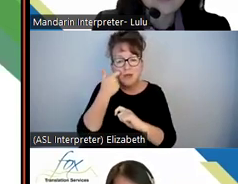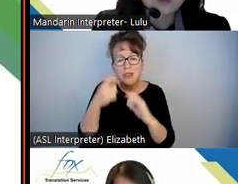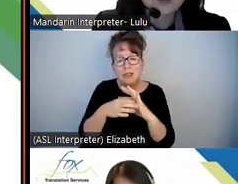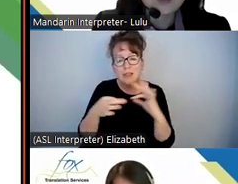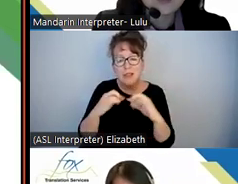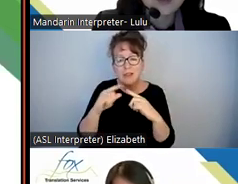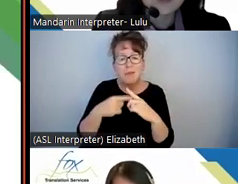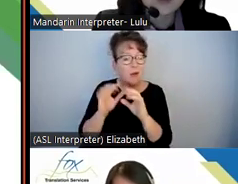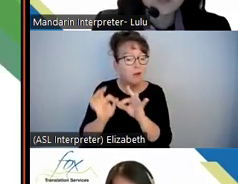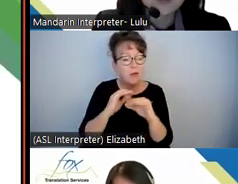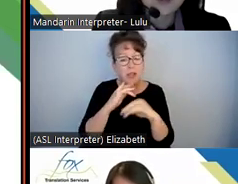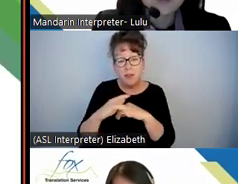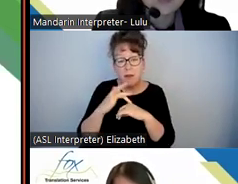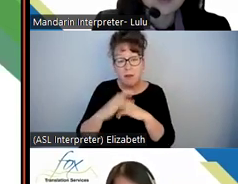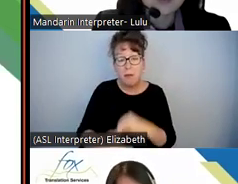chào